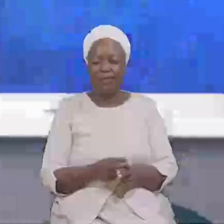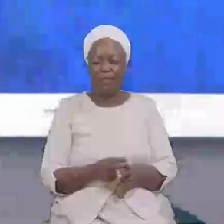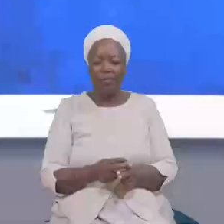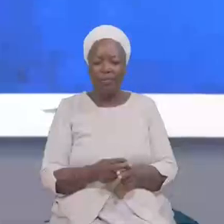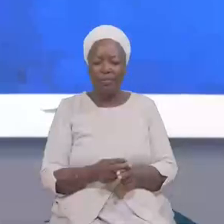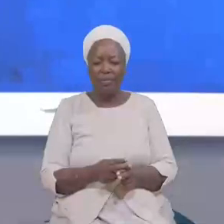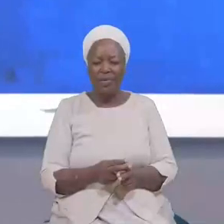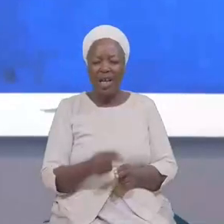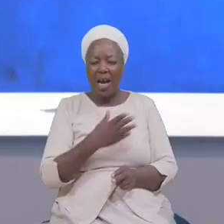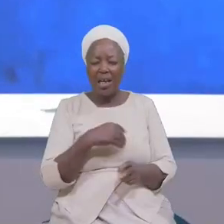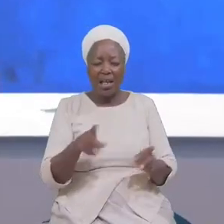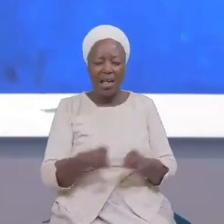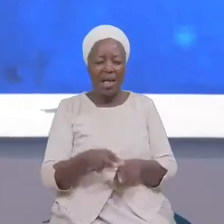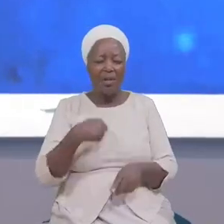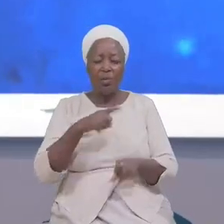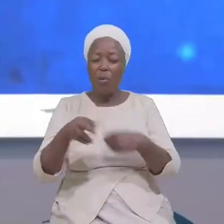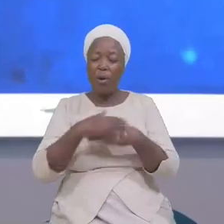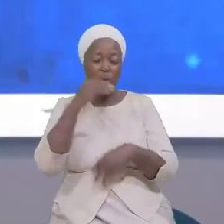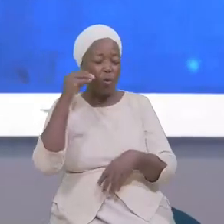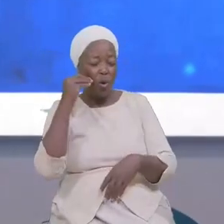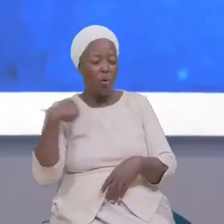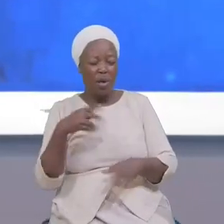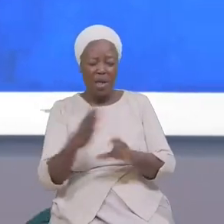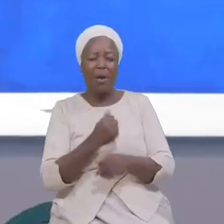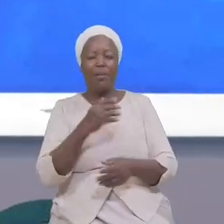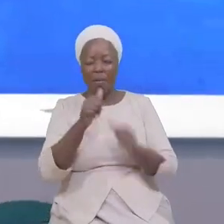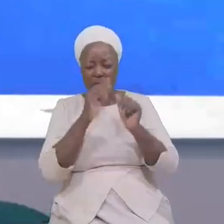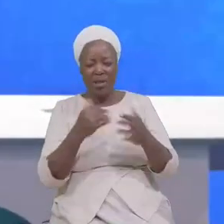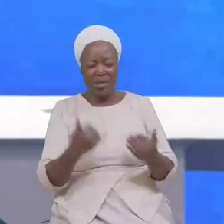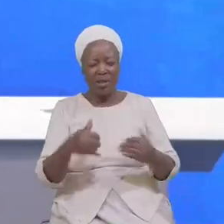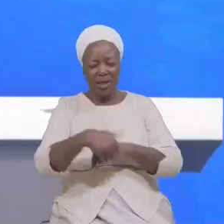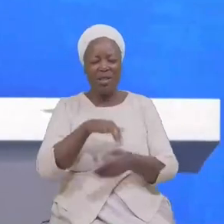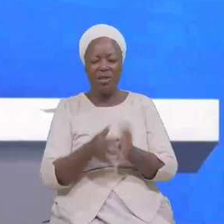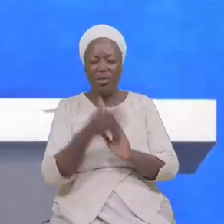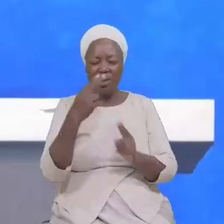Et nous repartirons à la maison avec de grandes bénédictions ce soir.